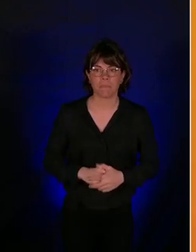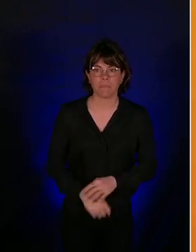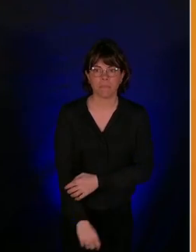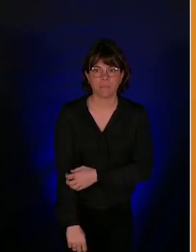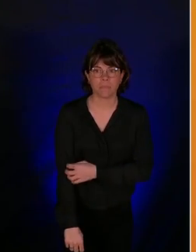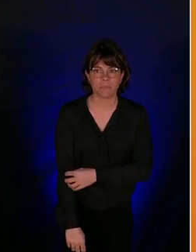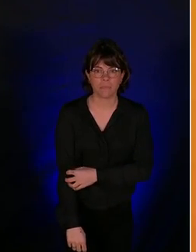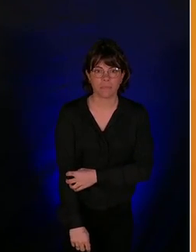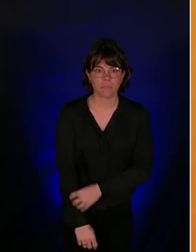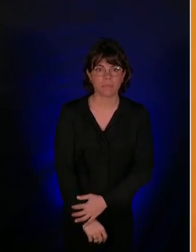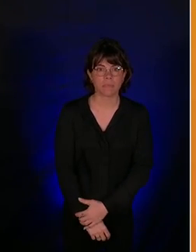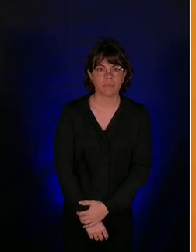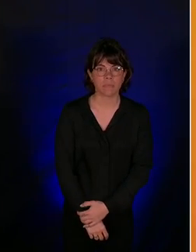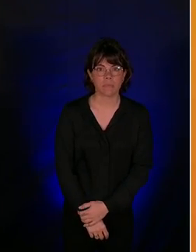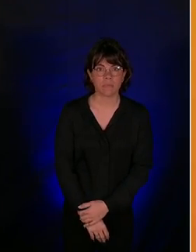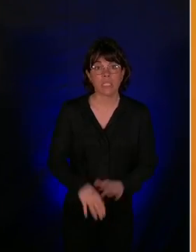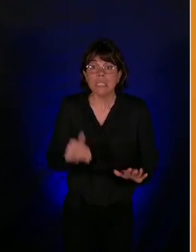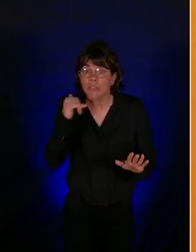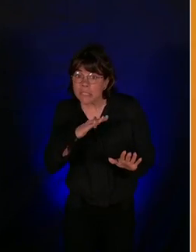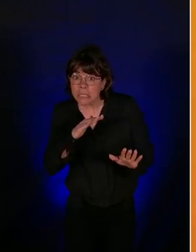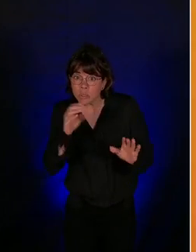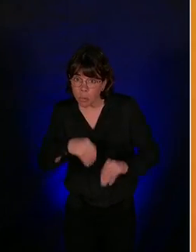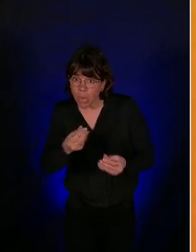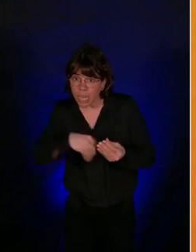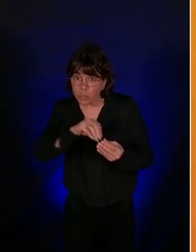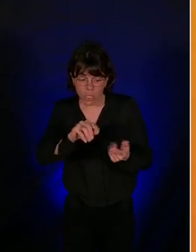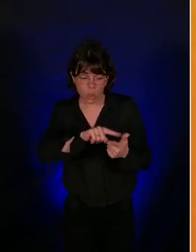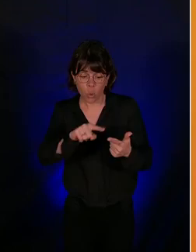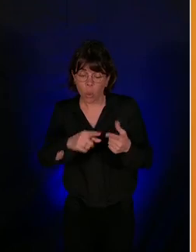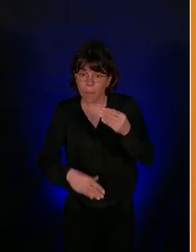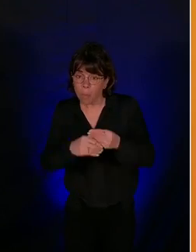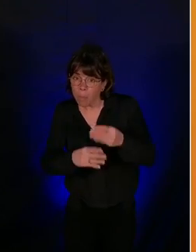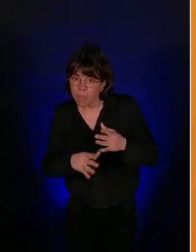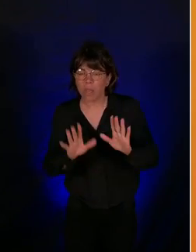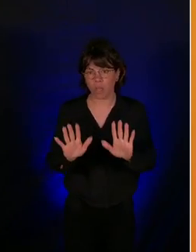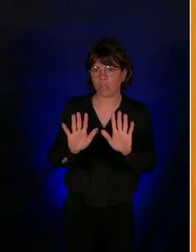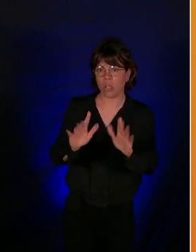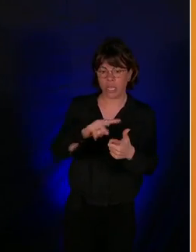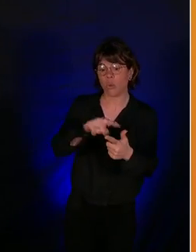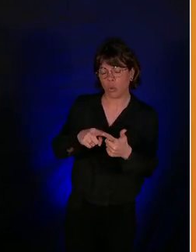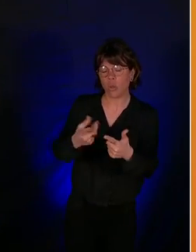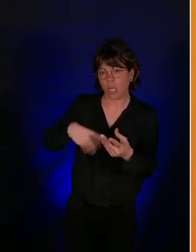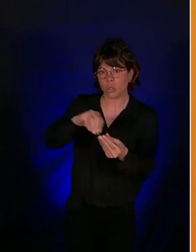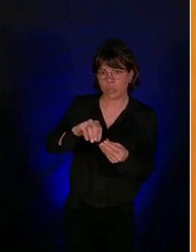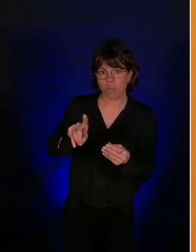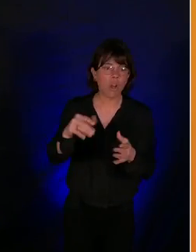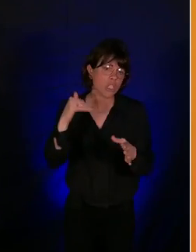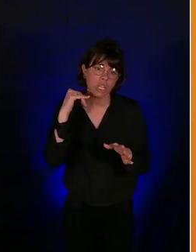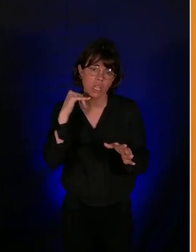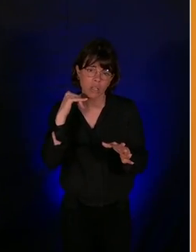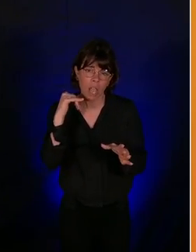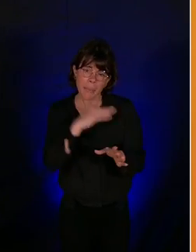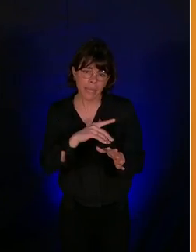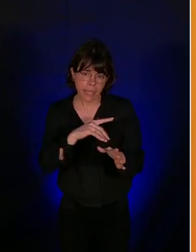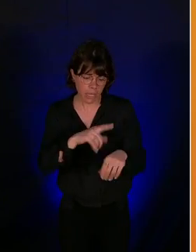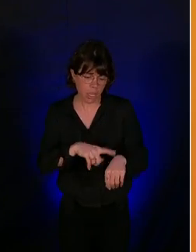ça et si on va vite j'ai encore deux petits articles oui et on aimerait pouvoir faire passer les deux autres là aussi ah et là j'aiété rapide hein